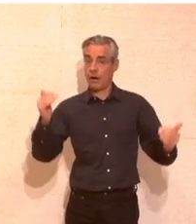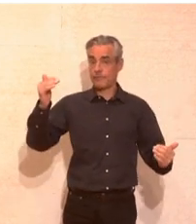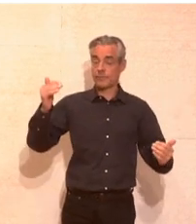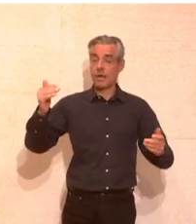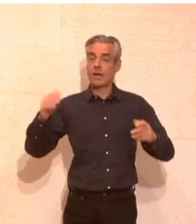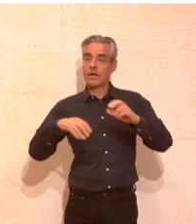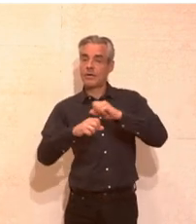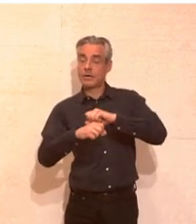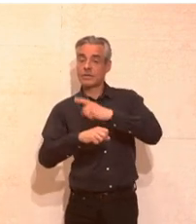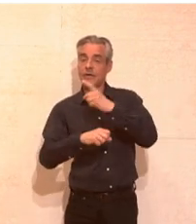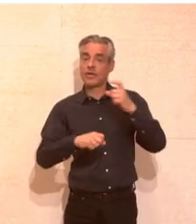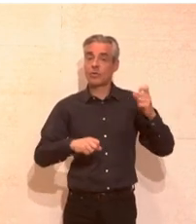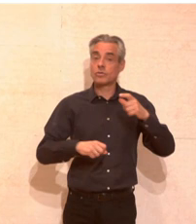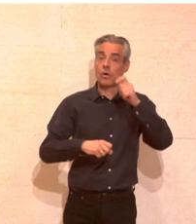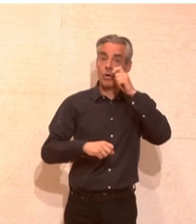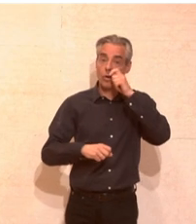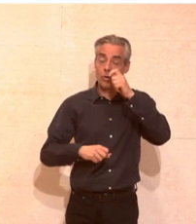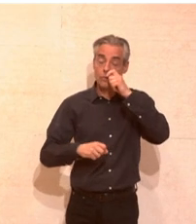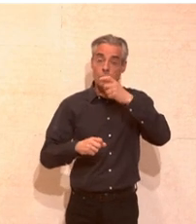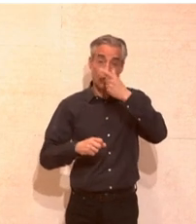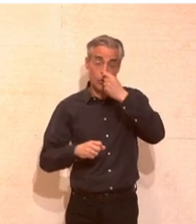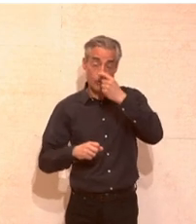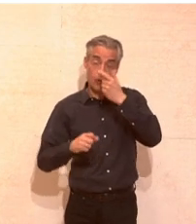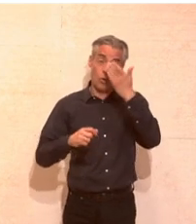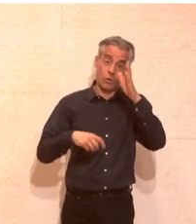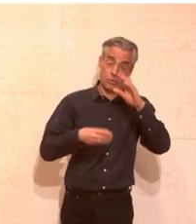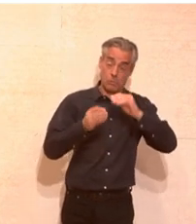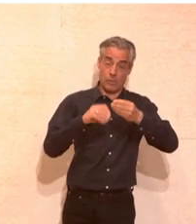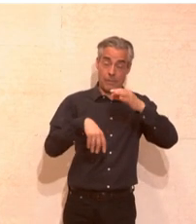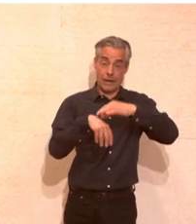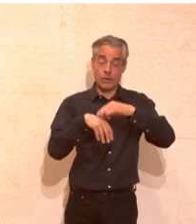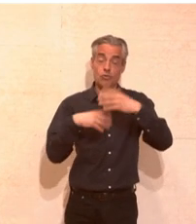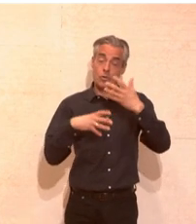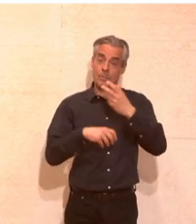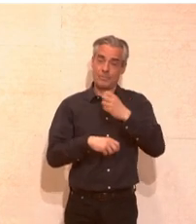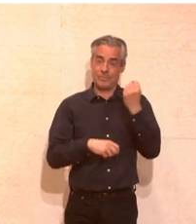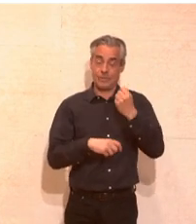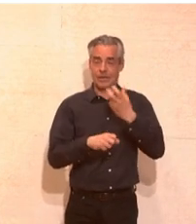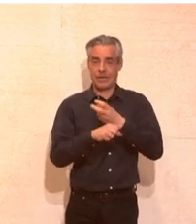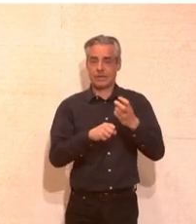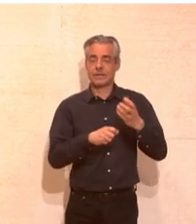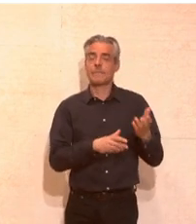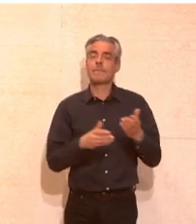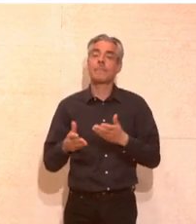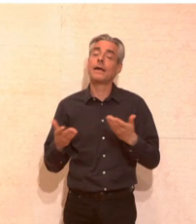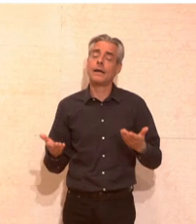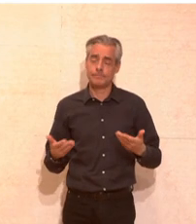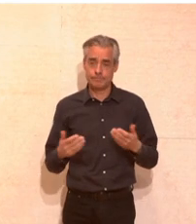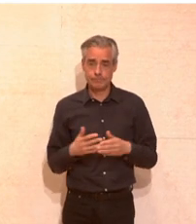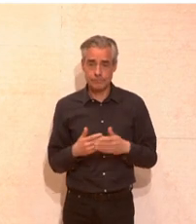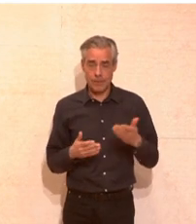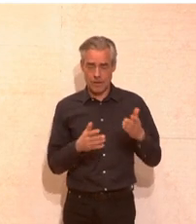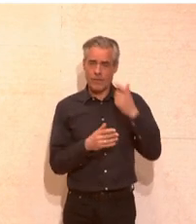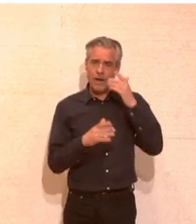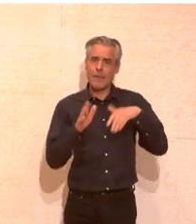virus du rhume, mais imaginez autre chose, c'est quand même moins sympa. Après, vous avez, mais ça on va y revenir, donc je vais aller